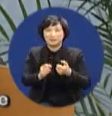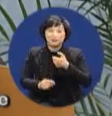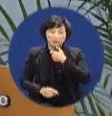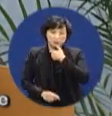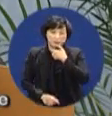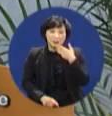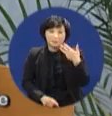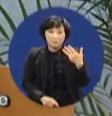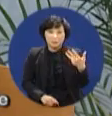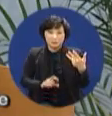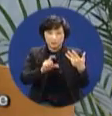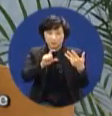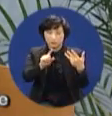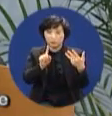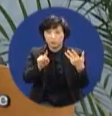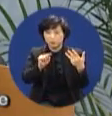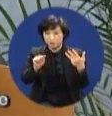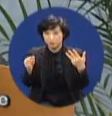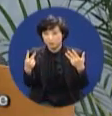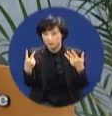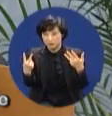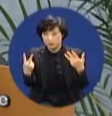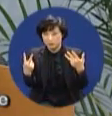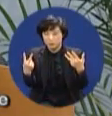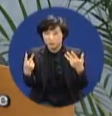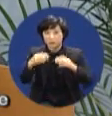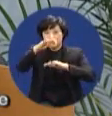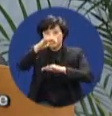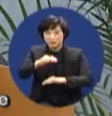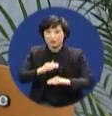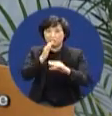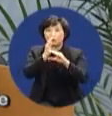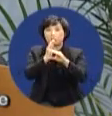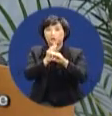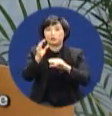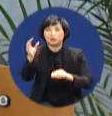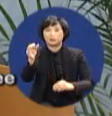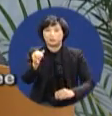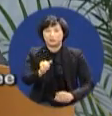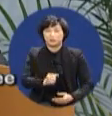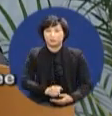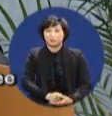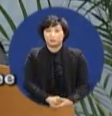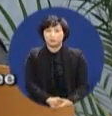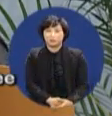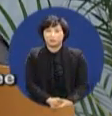로마서 8장 1절에서 2절의 본문의 말씀을 중심으로